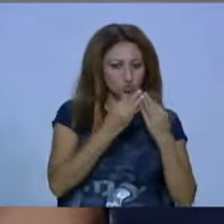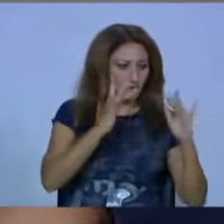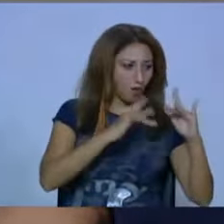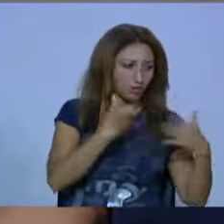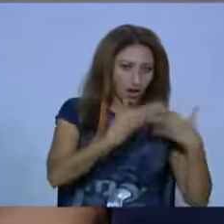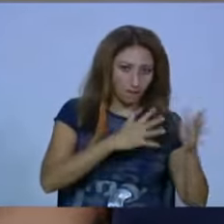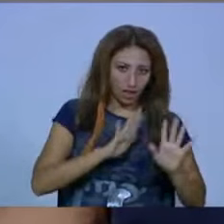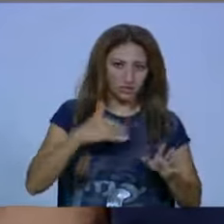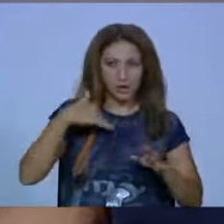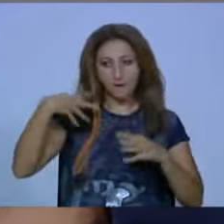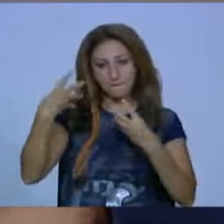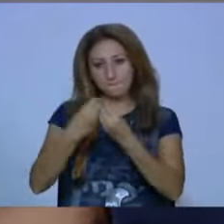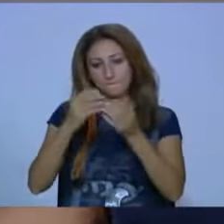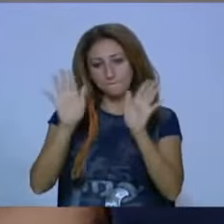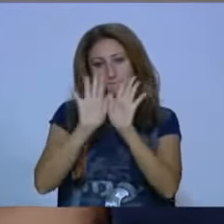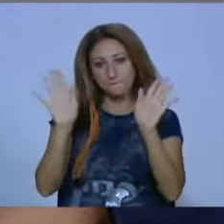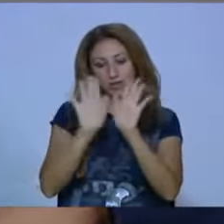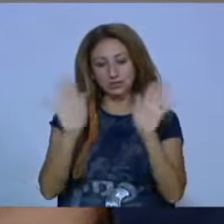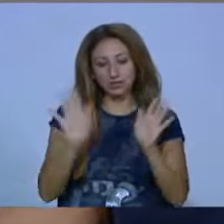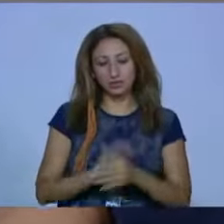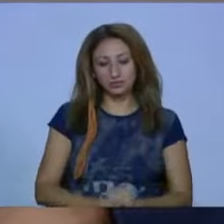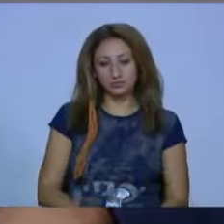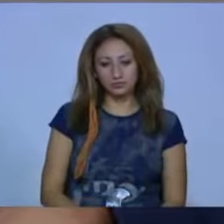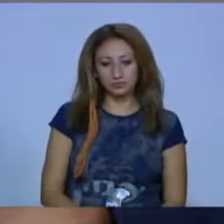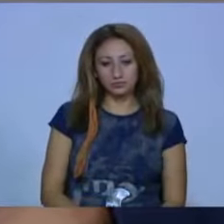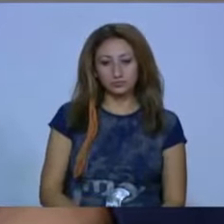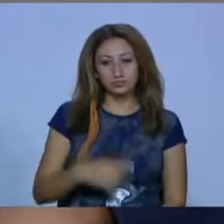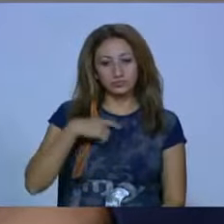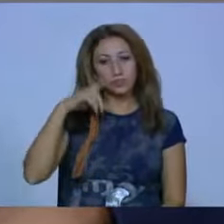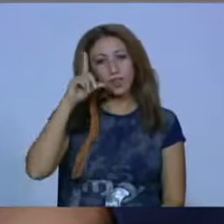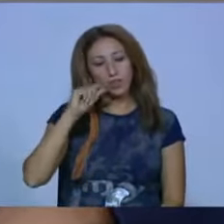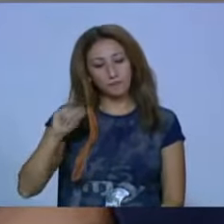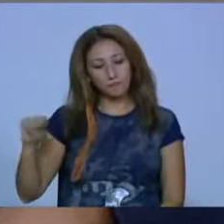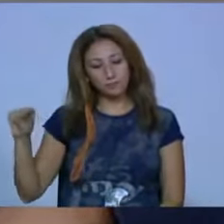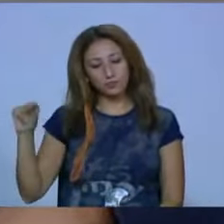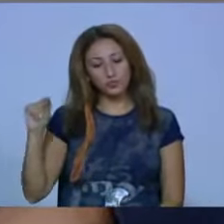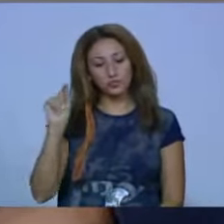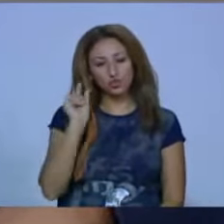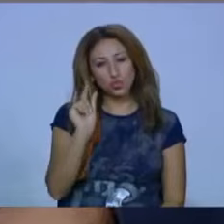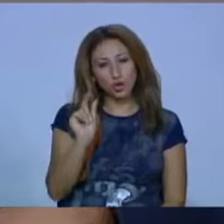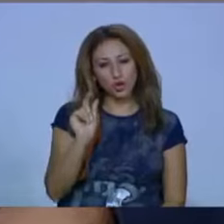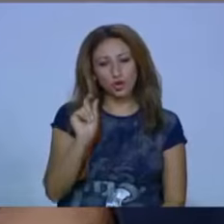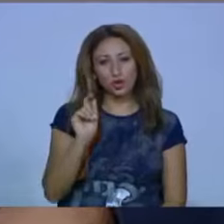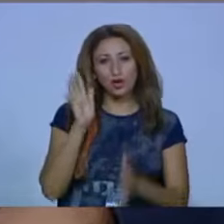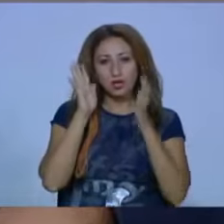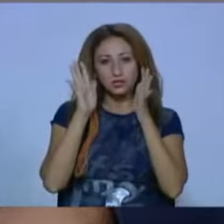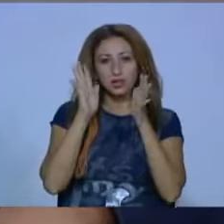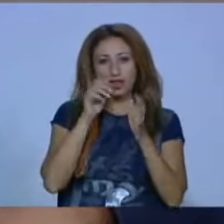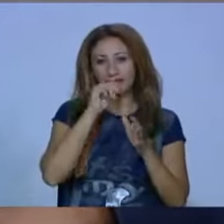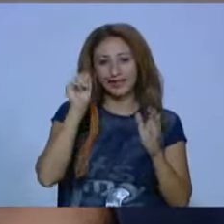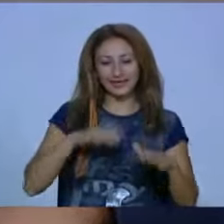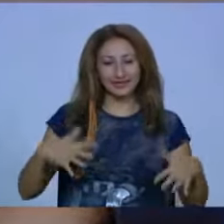البيت وانزل معاك المسرح. طبعا دخلت انا نمت شويه بعد صلاه العيد